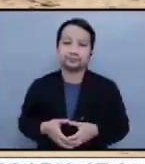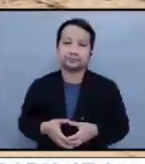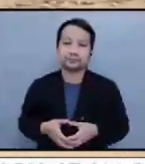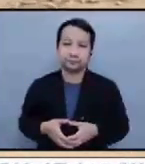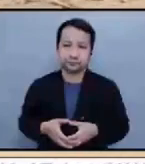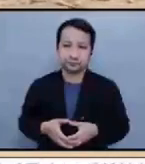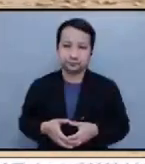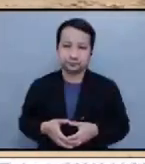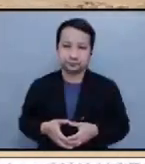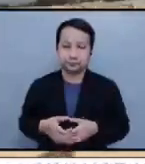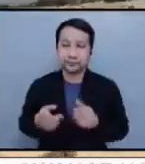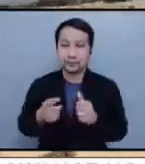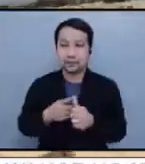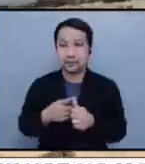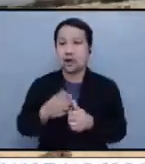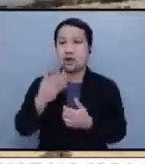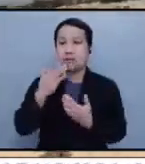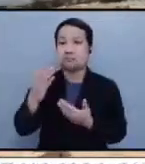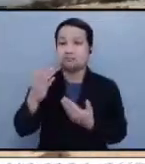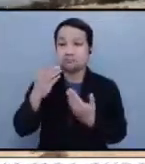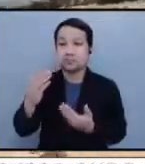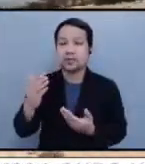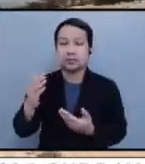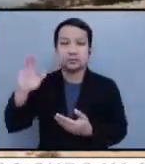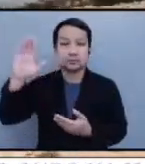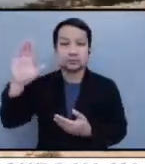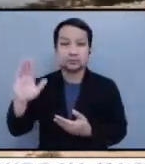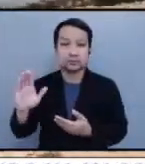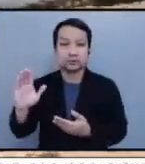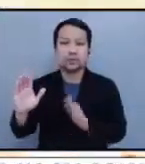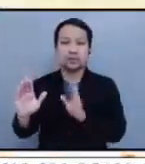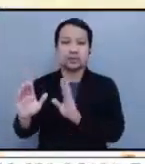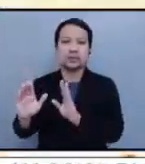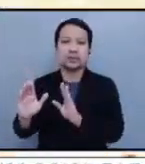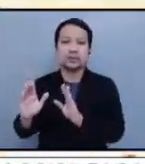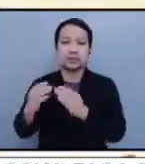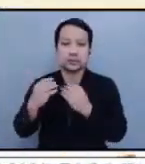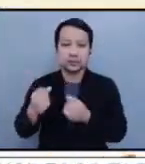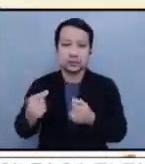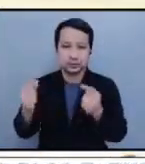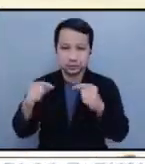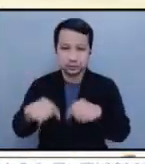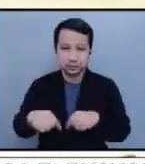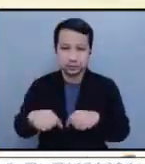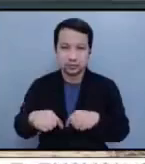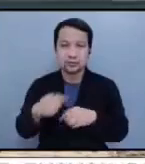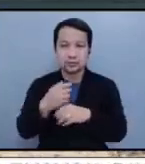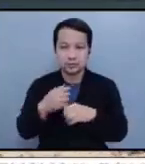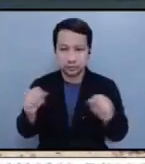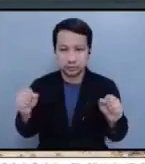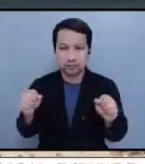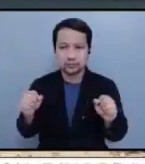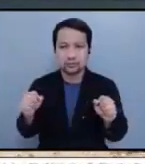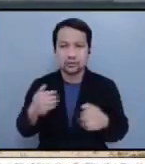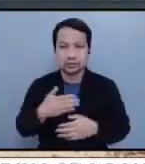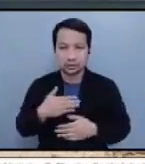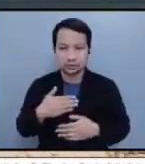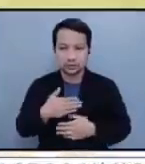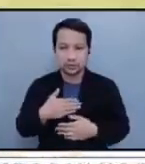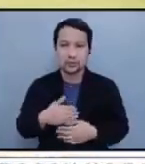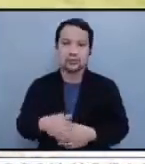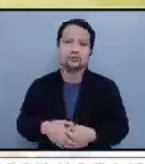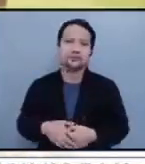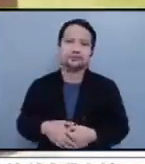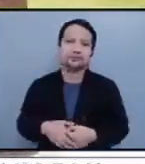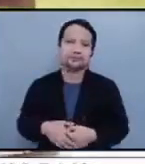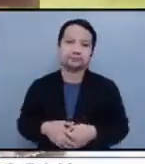Unang-una, papasalamat muna ako sa ating Panginoong Diyos na nakauwi kami dito na ligtas, masaya. Sa